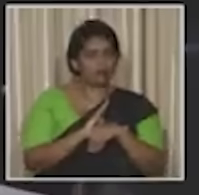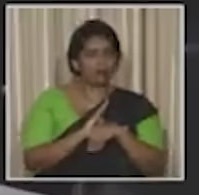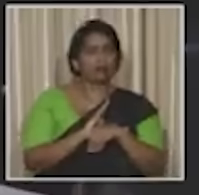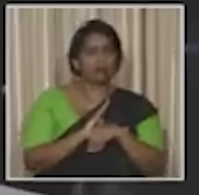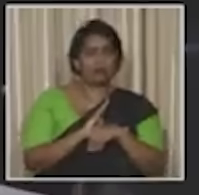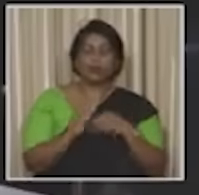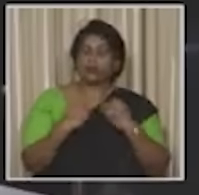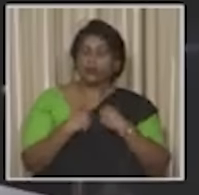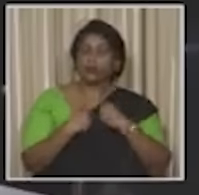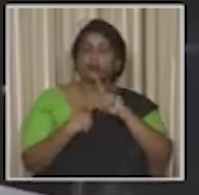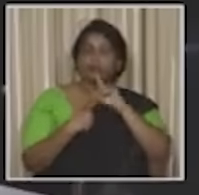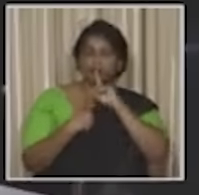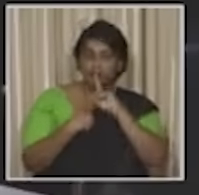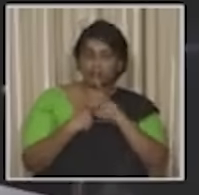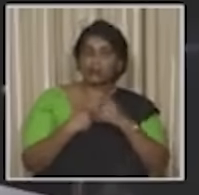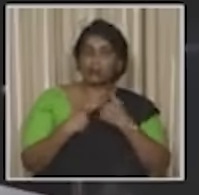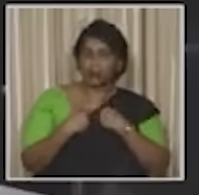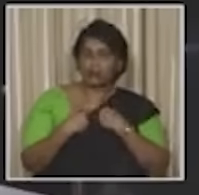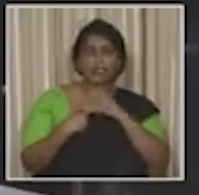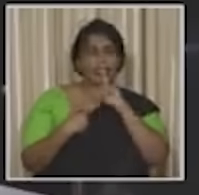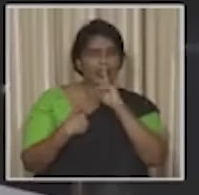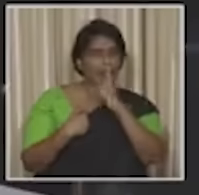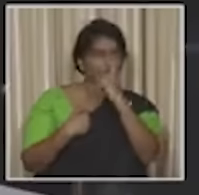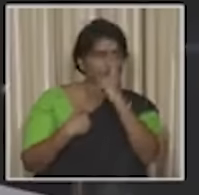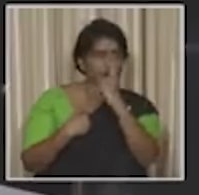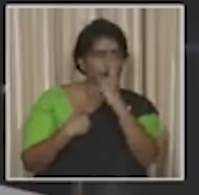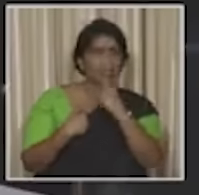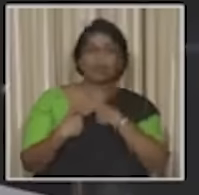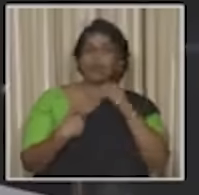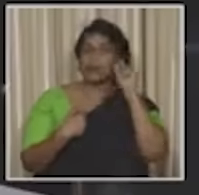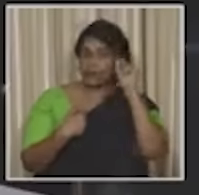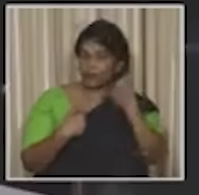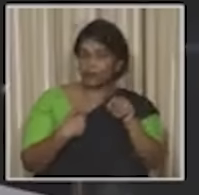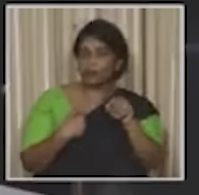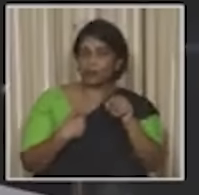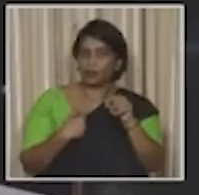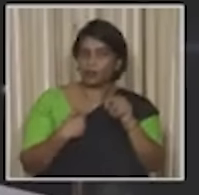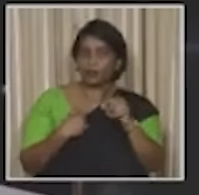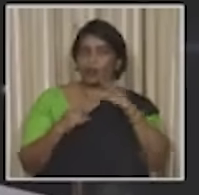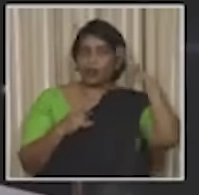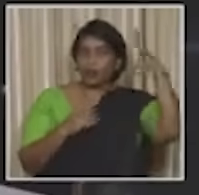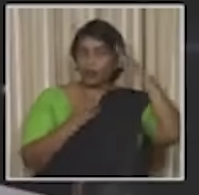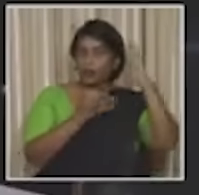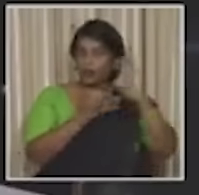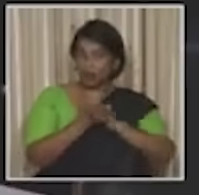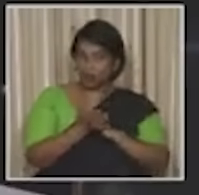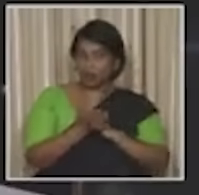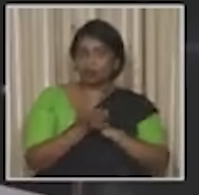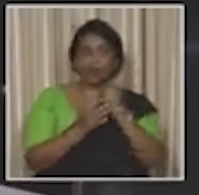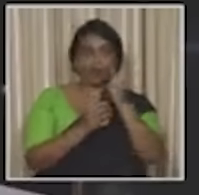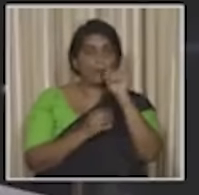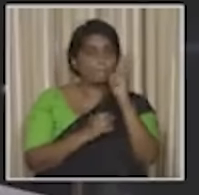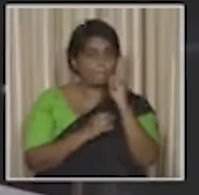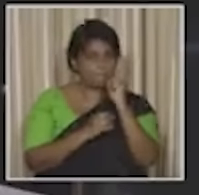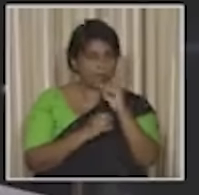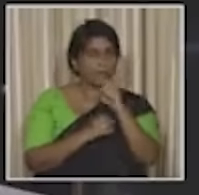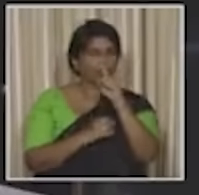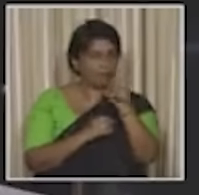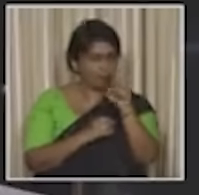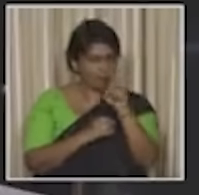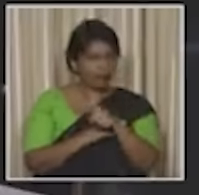Insa api kian ni mukadde, mama ikai kiwe tu mat, mama kiwe metena, sola vali nispa dengan kerana rupiah panah kena ka